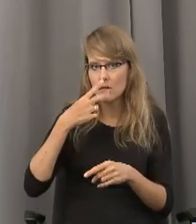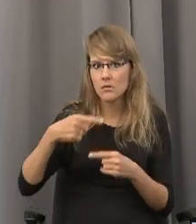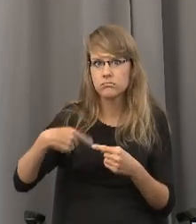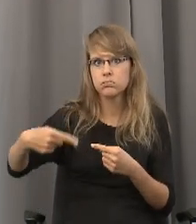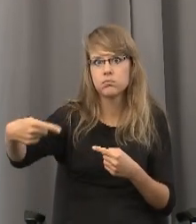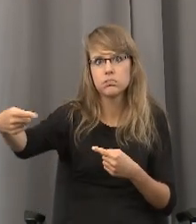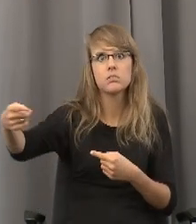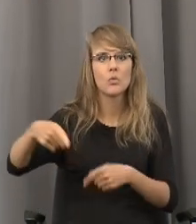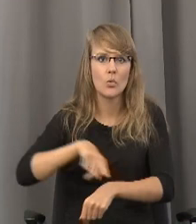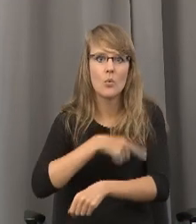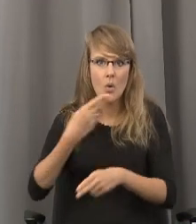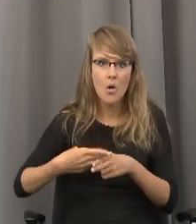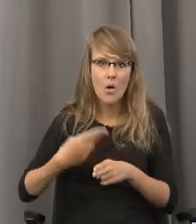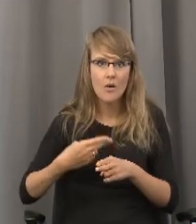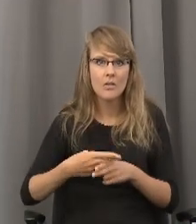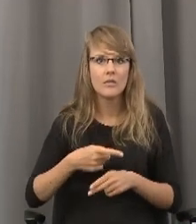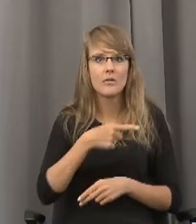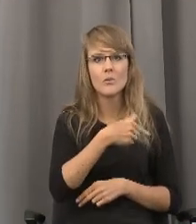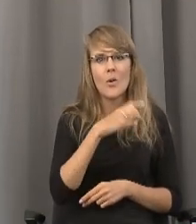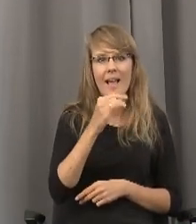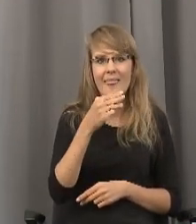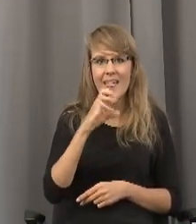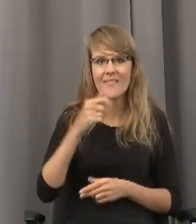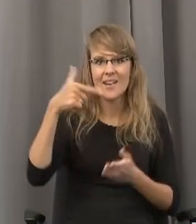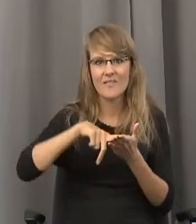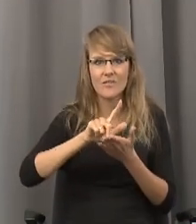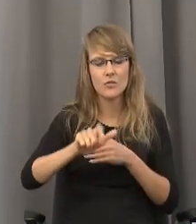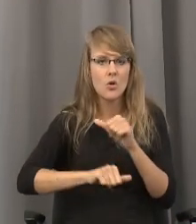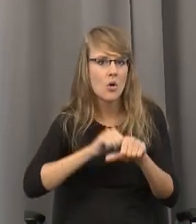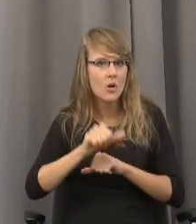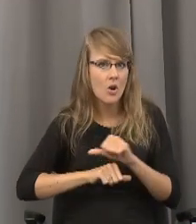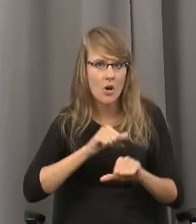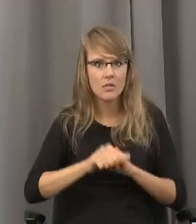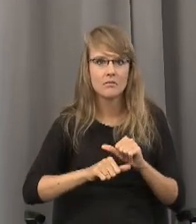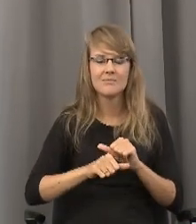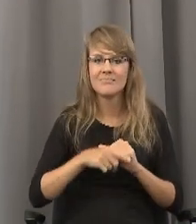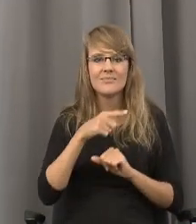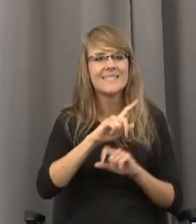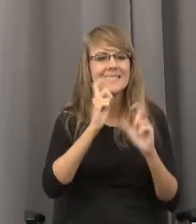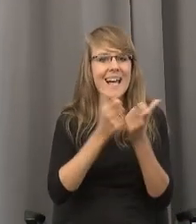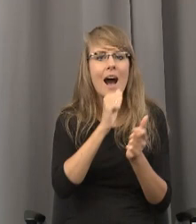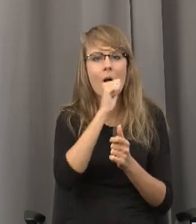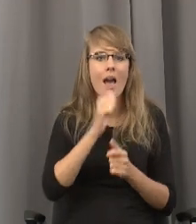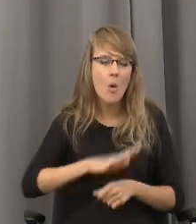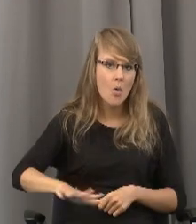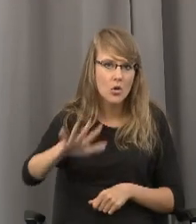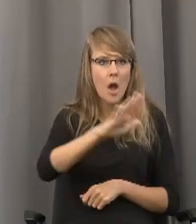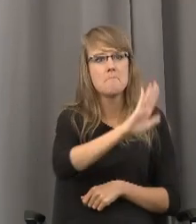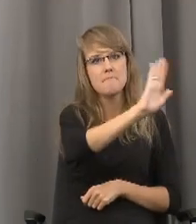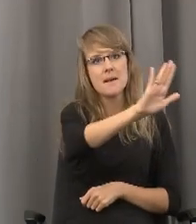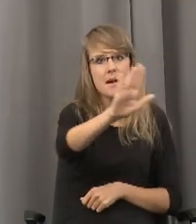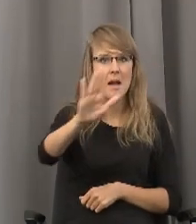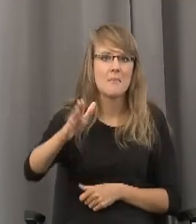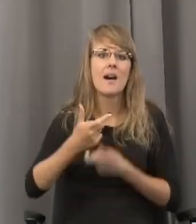które wydrukowano po porozumieniu genewskim z 2012 roku. To jakby cała Europa tym żyje, wdraża